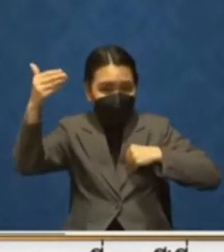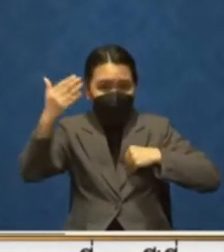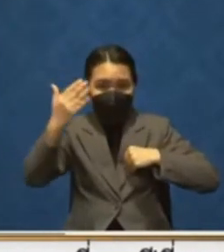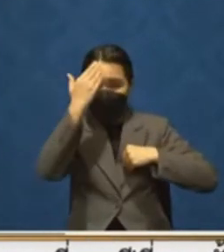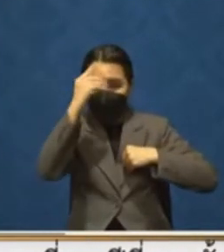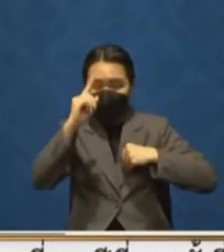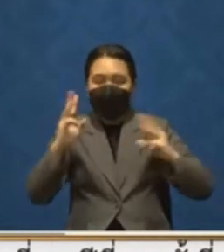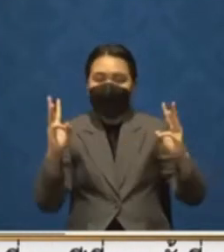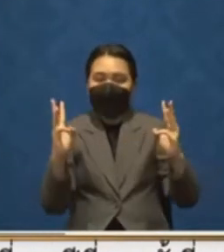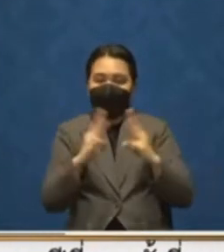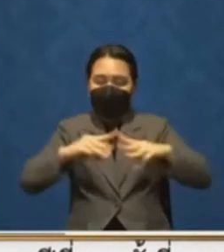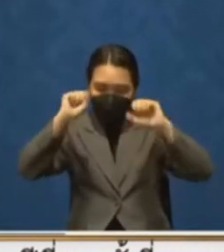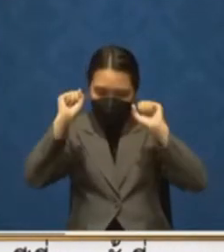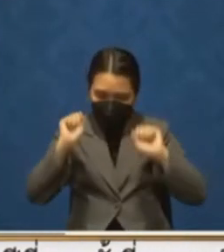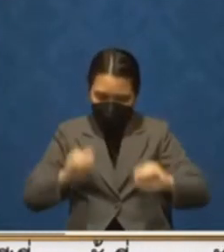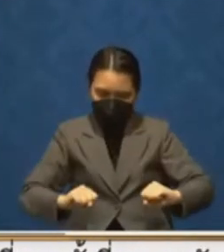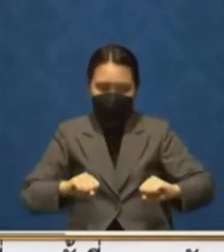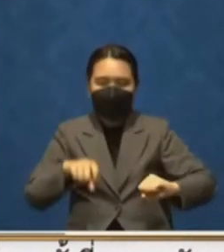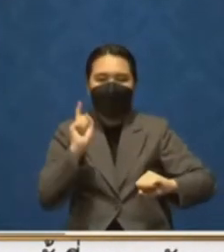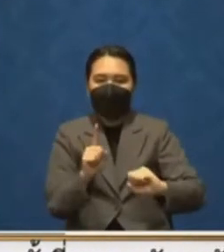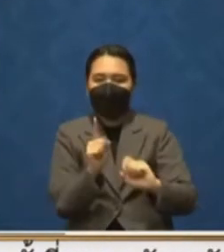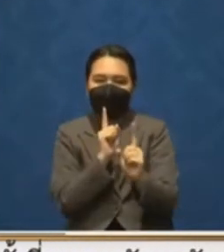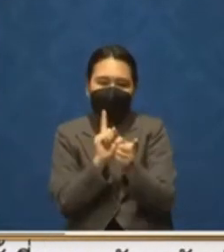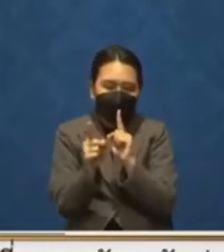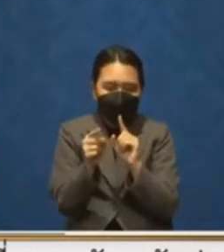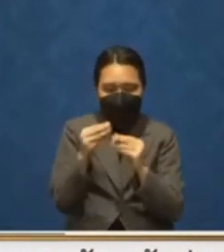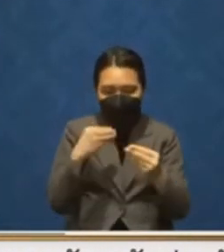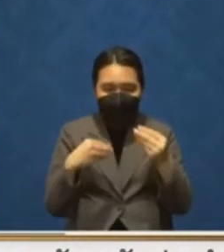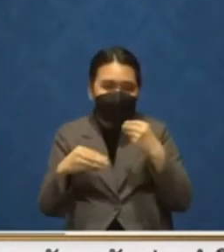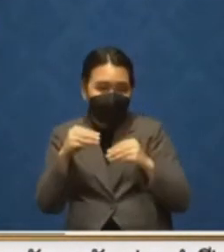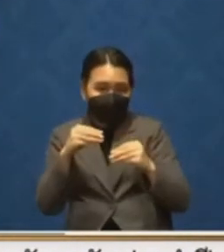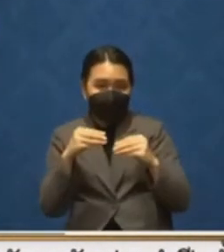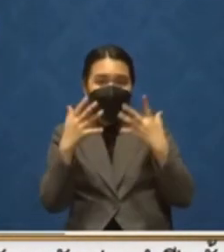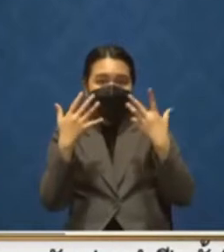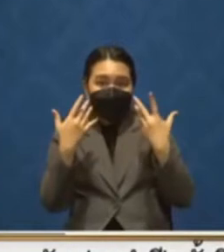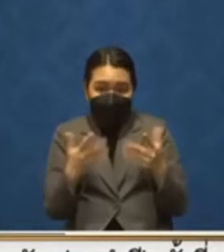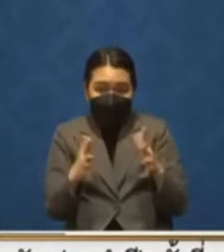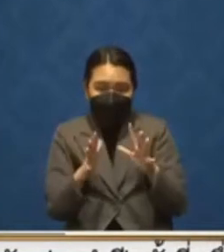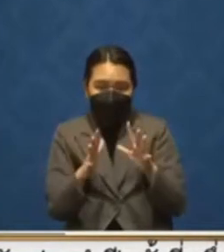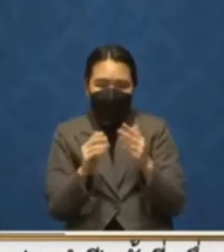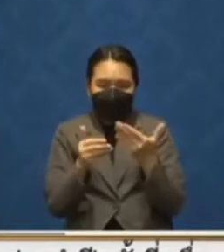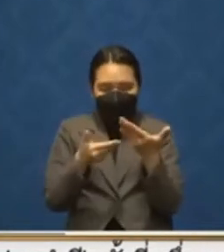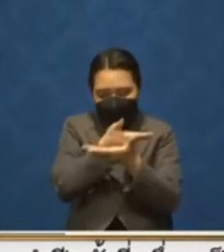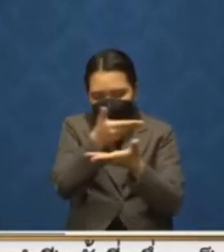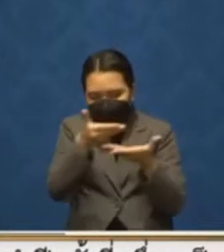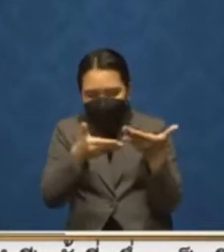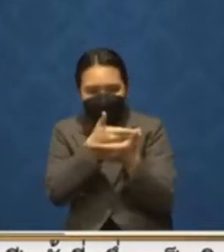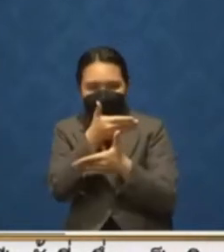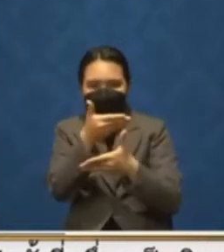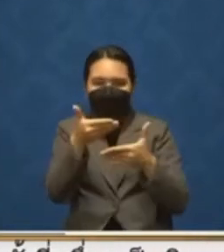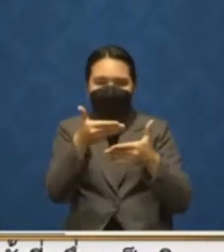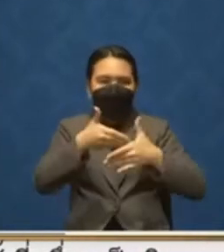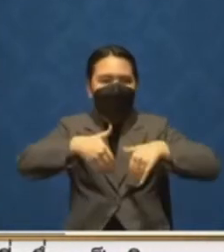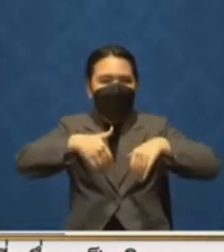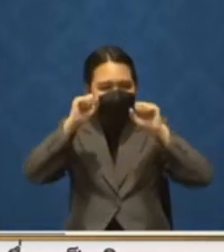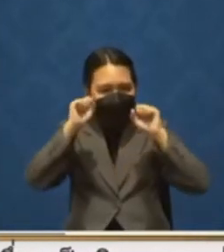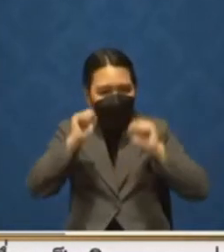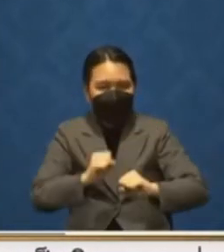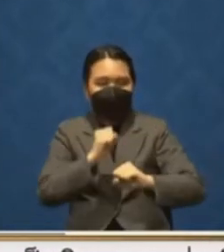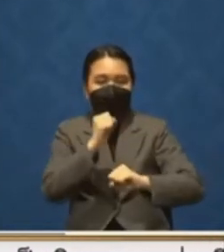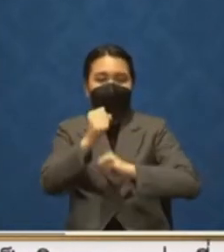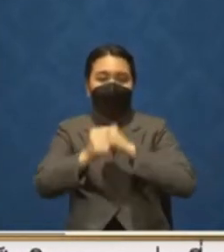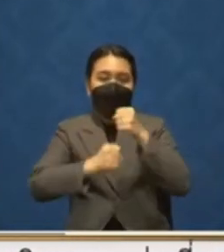ทั้งสัญญาก็เจราจากัดเจรจากันเนี่ยกว่าจะได้ก็ตกลงก็ปลายประมาณปลายปี